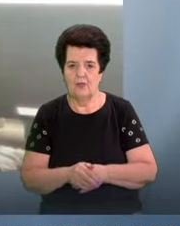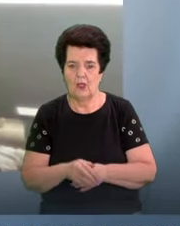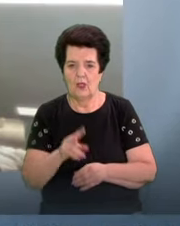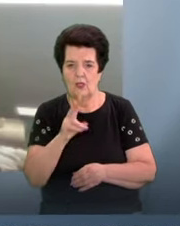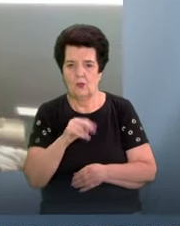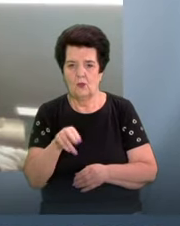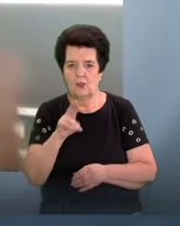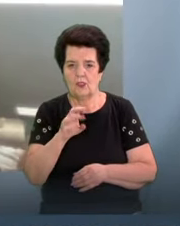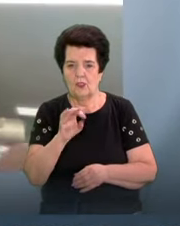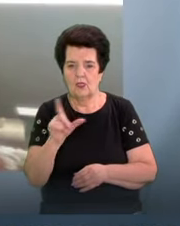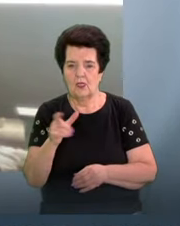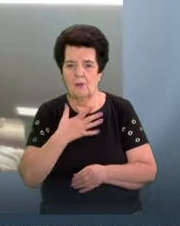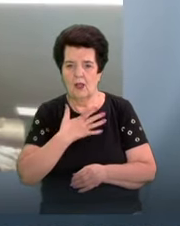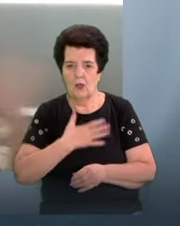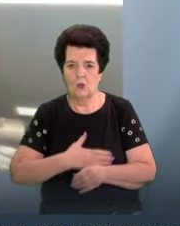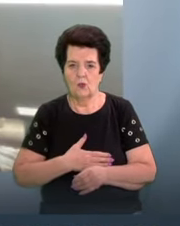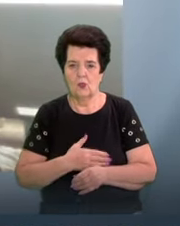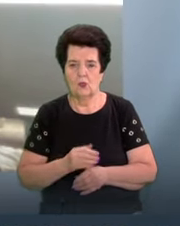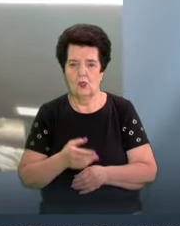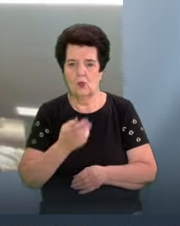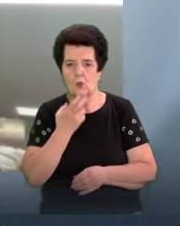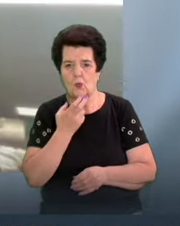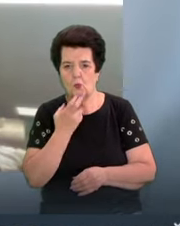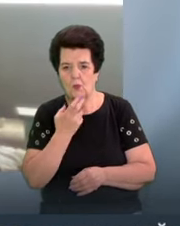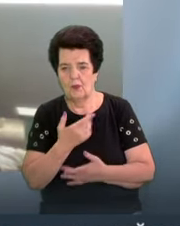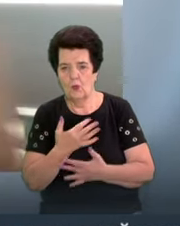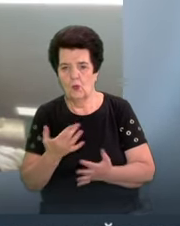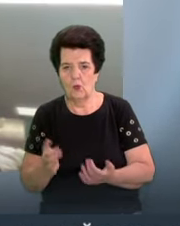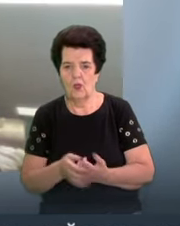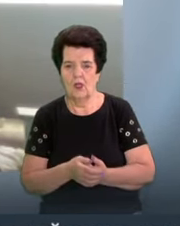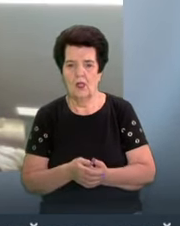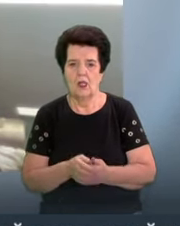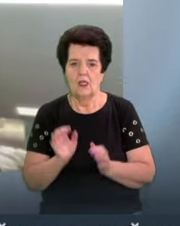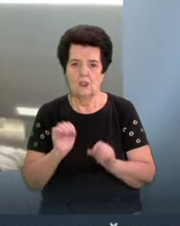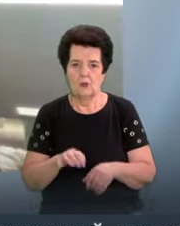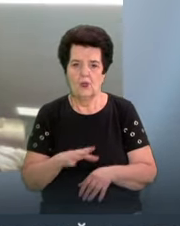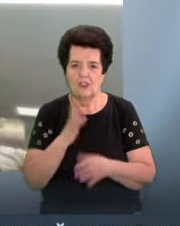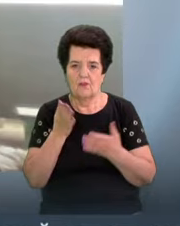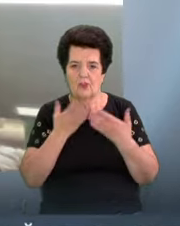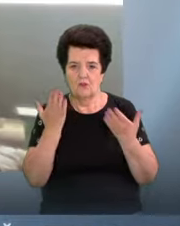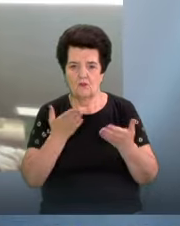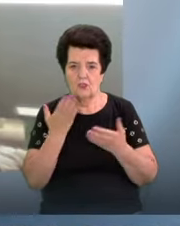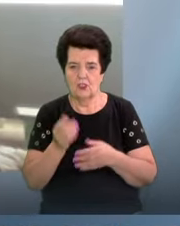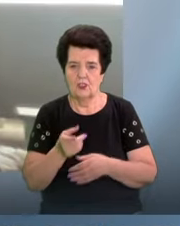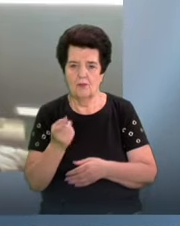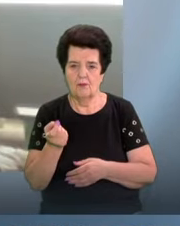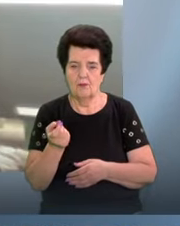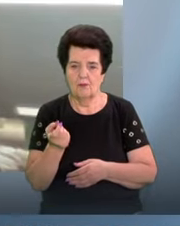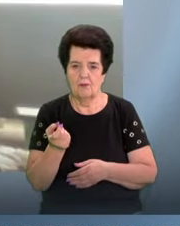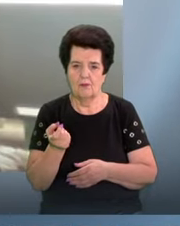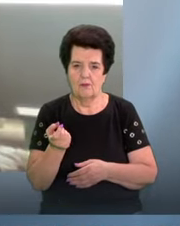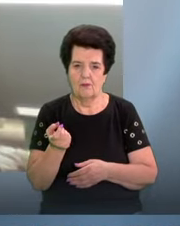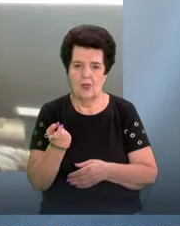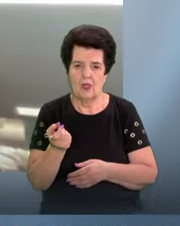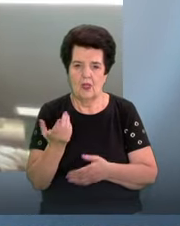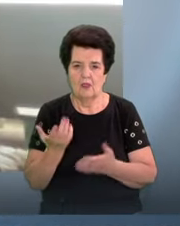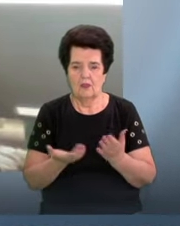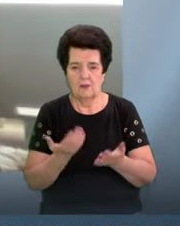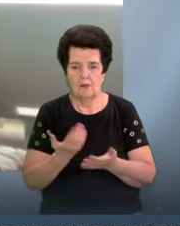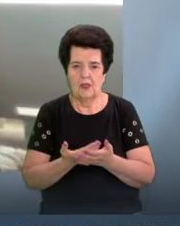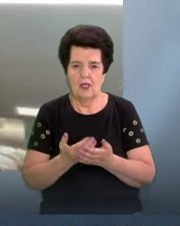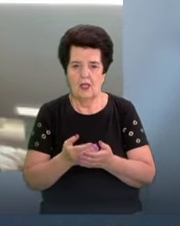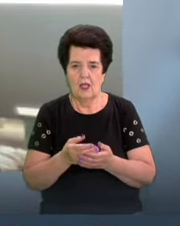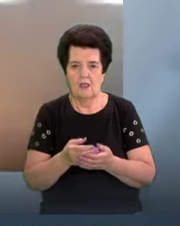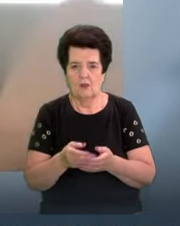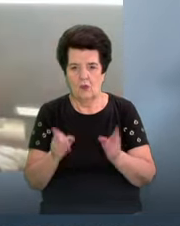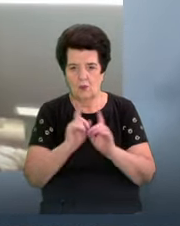ludică, plăcută, cu glume uneori, să poată fi citit într-un mod mai puțin arid decât e obișnuită lumea